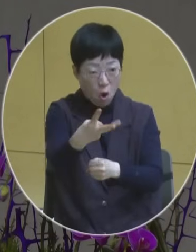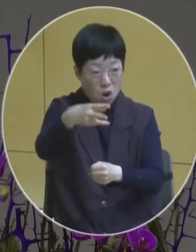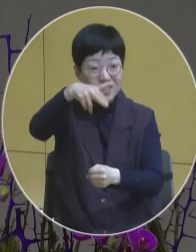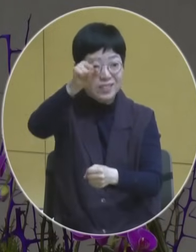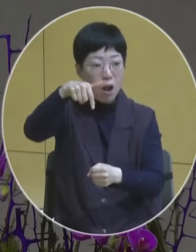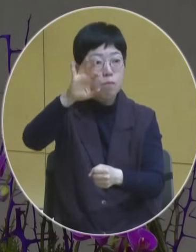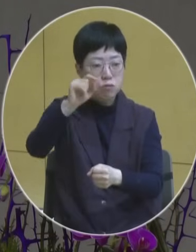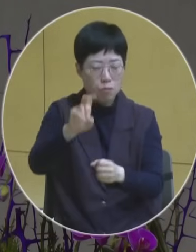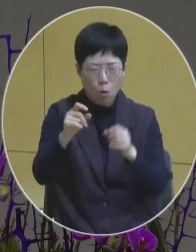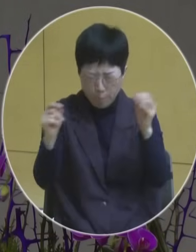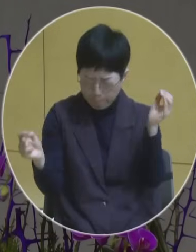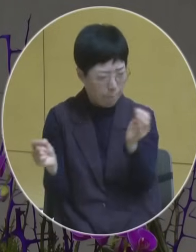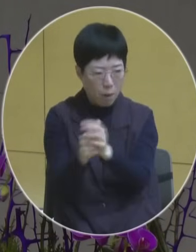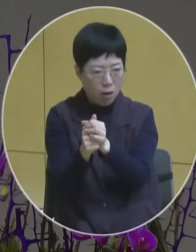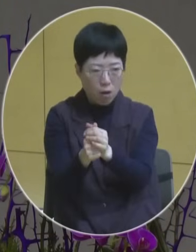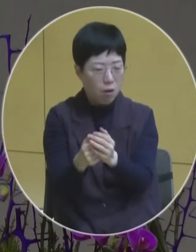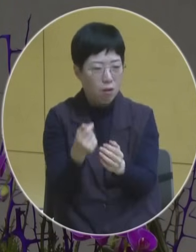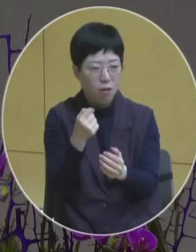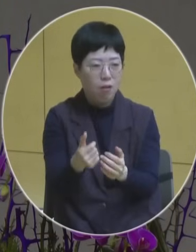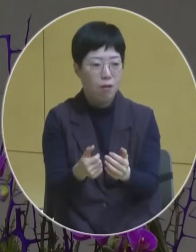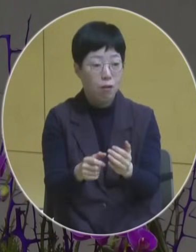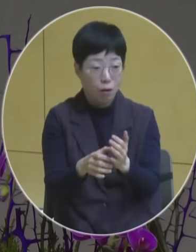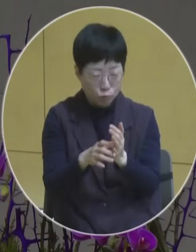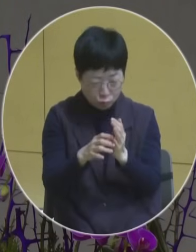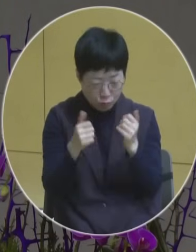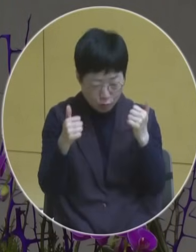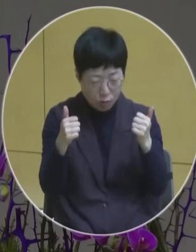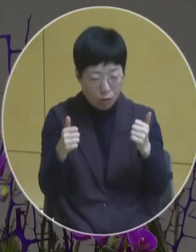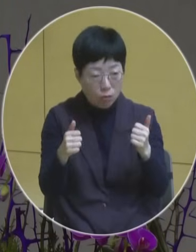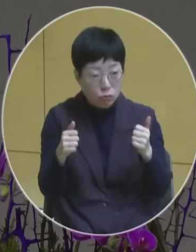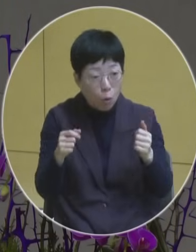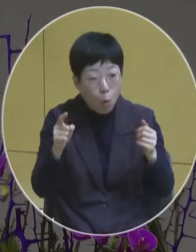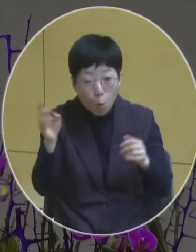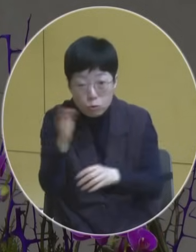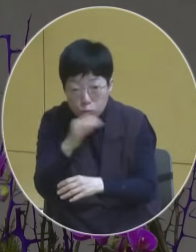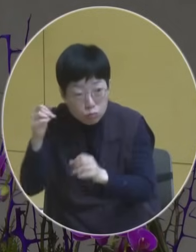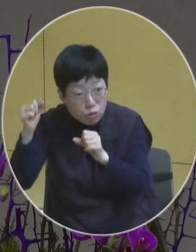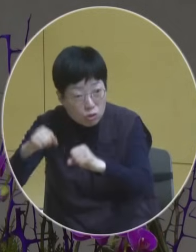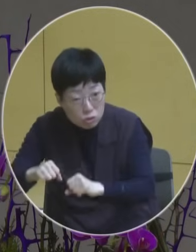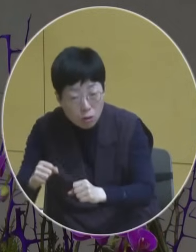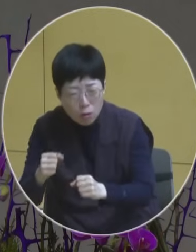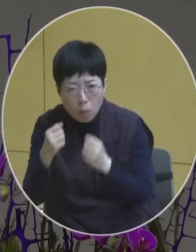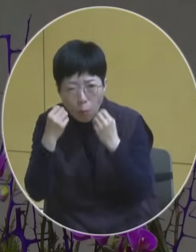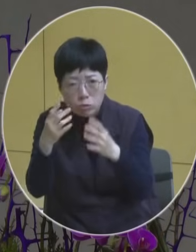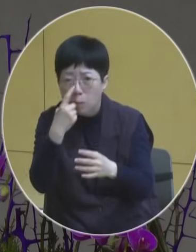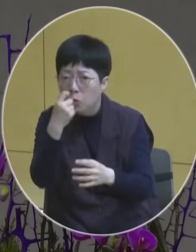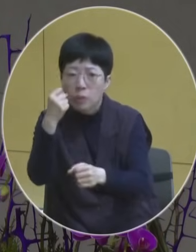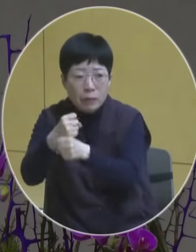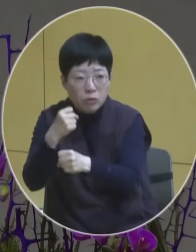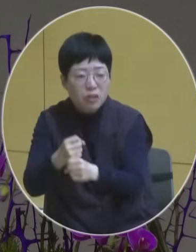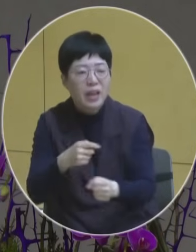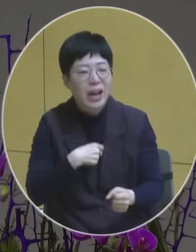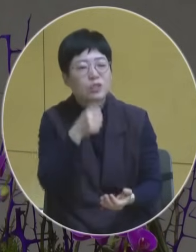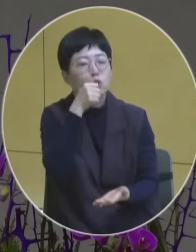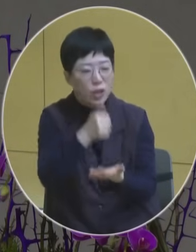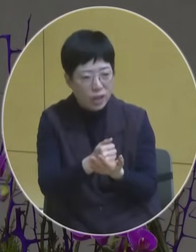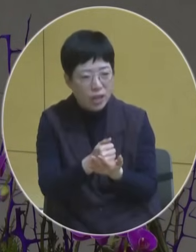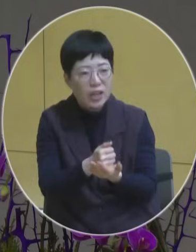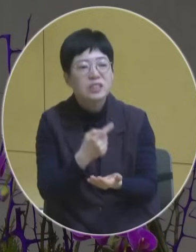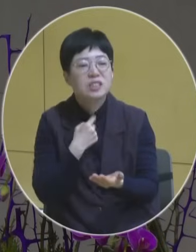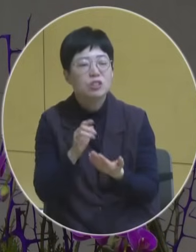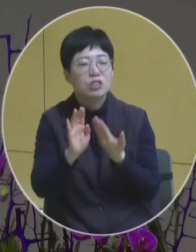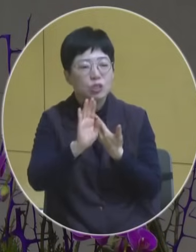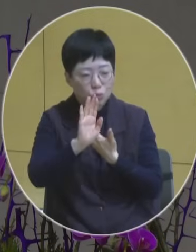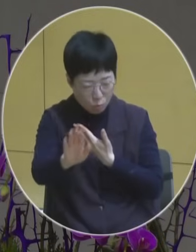정말 탁월한 존재로 만드셨다는 거예요. 그런데 이것이 어디서부터 무너졌습니까? 우리가 죄를 짓고, 그러니까 하나님